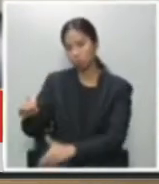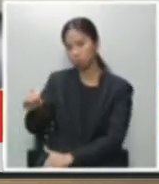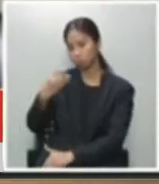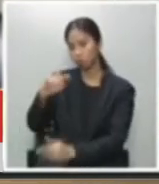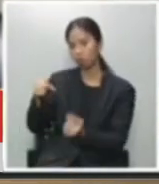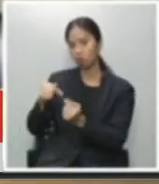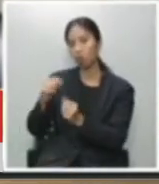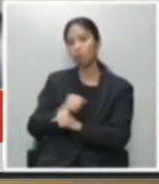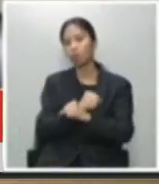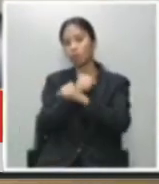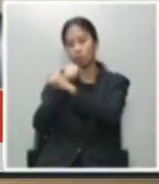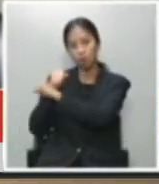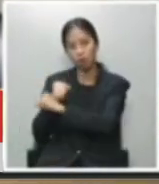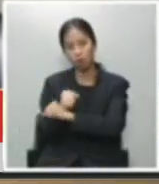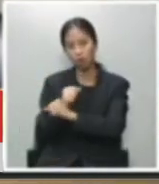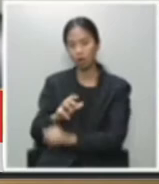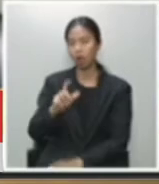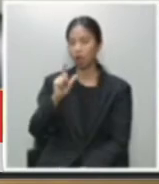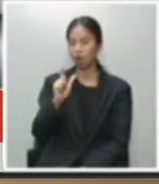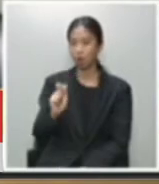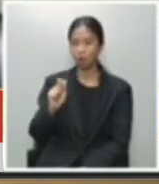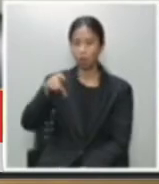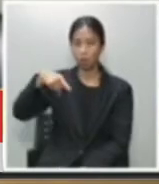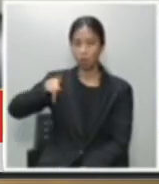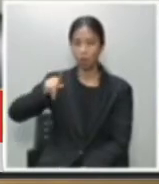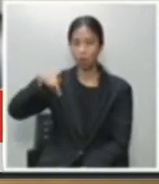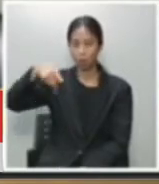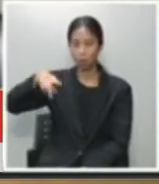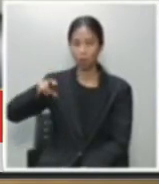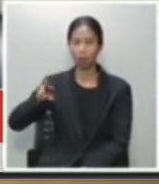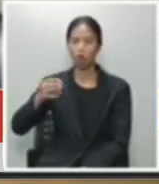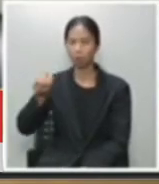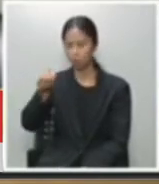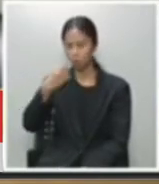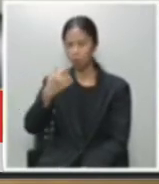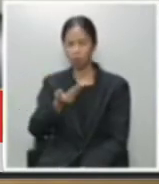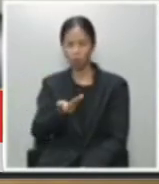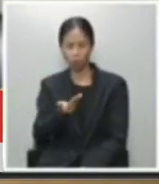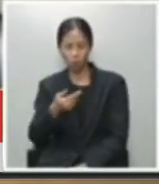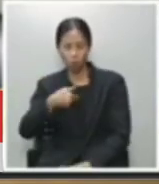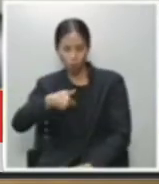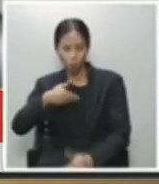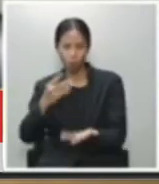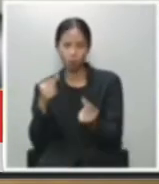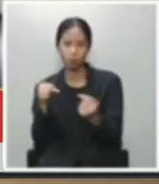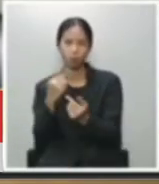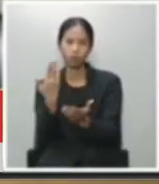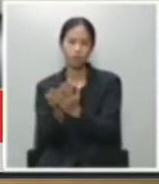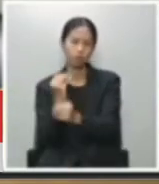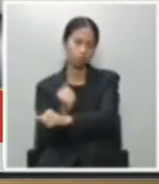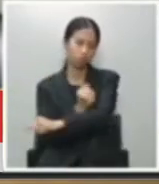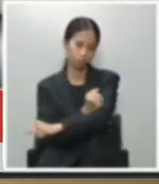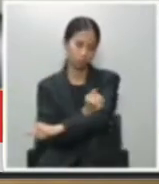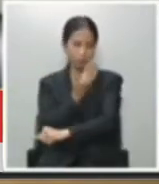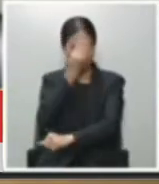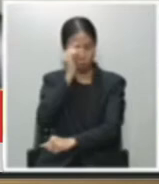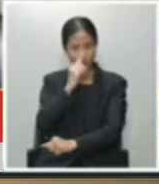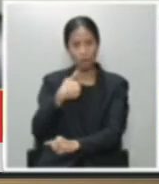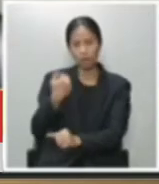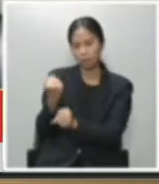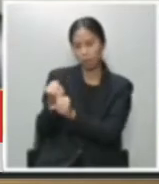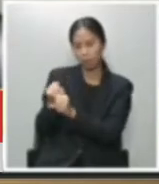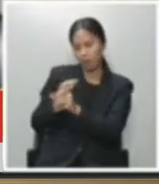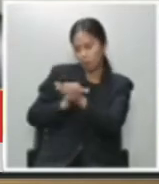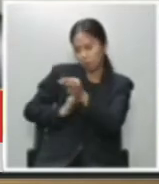ายพลเรือนหรืออปพล.ขอค่าตอบแทนเนื่องจากสมาชิกอปพล.ได้ปฏิบัติหน้าที่แทนเจ้าหน้าที่ตำรว